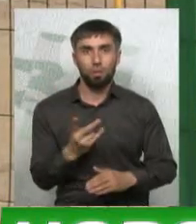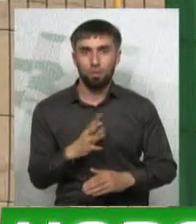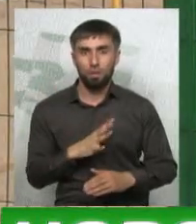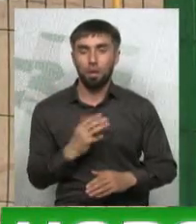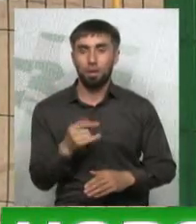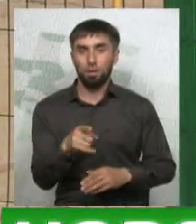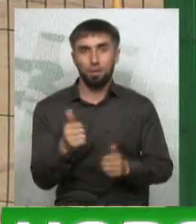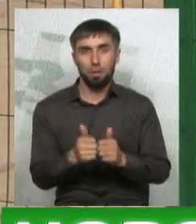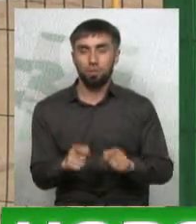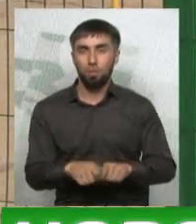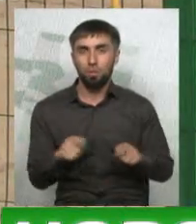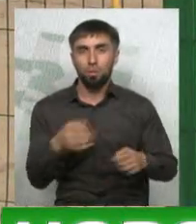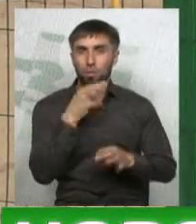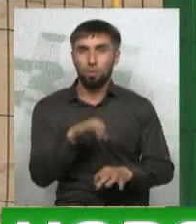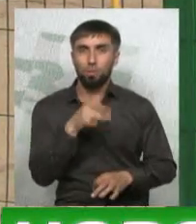Любое